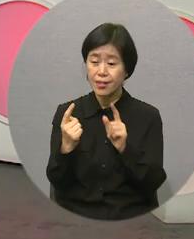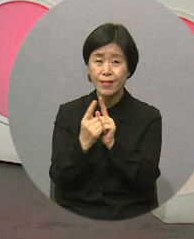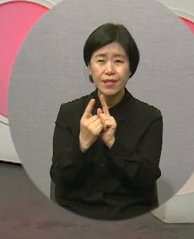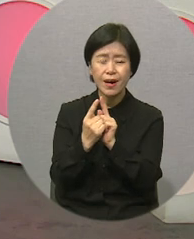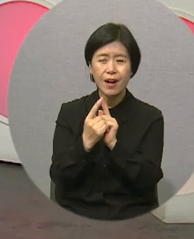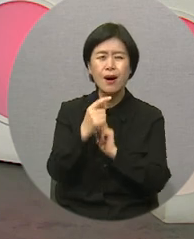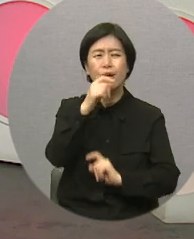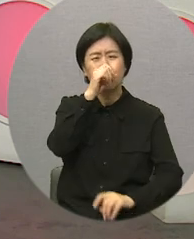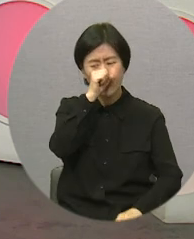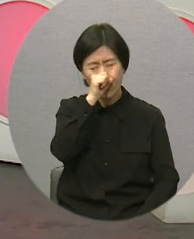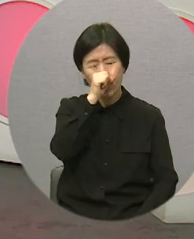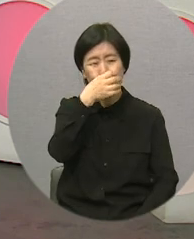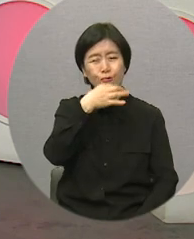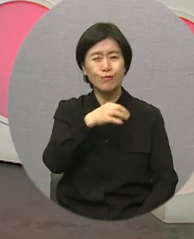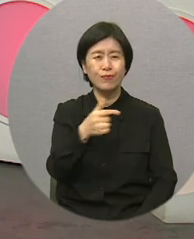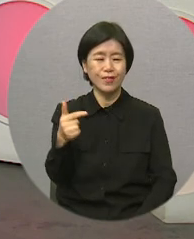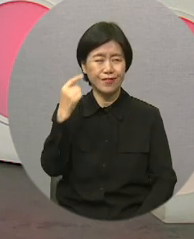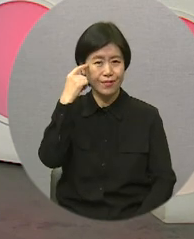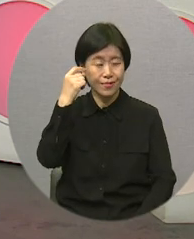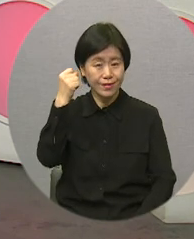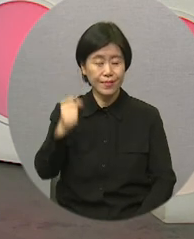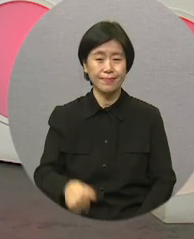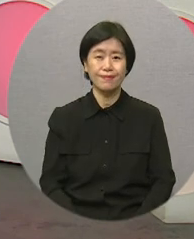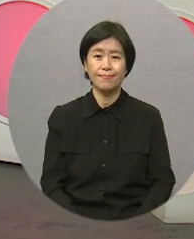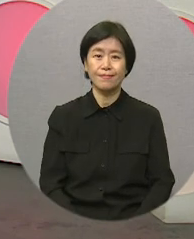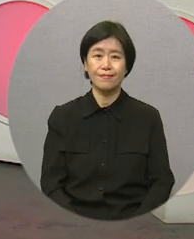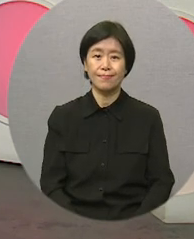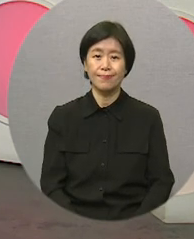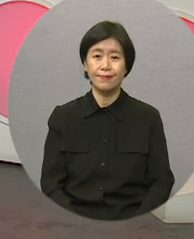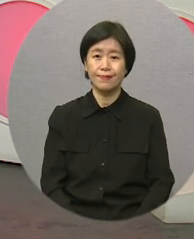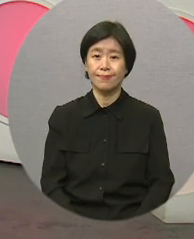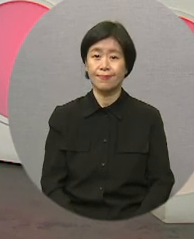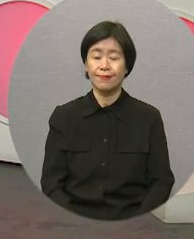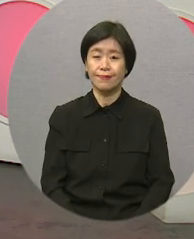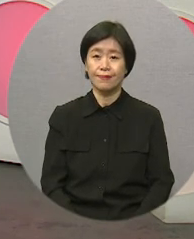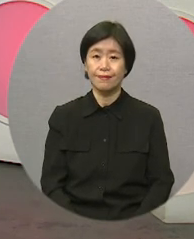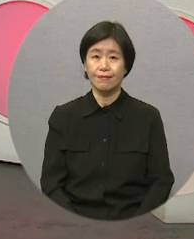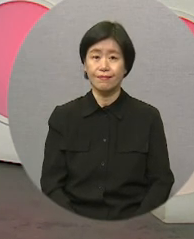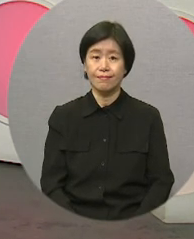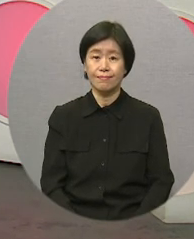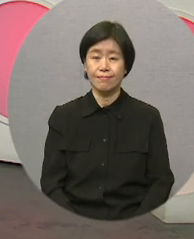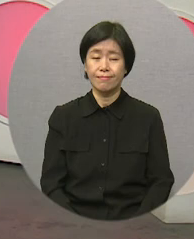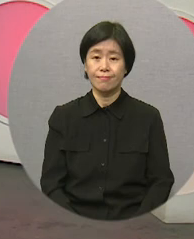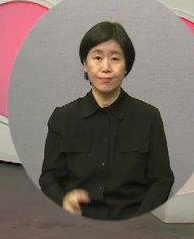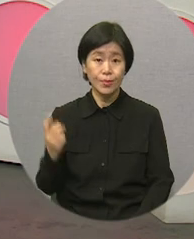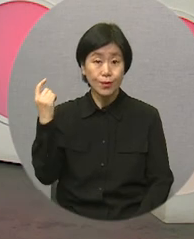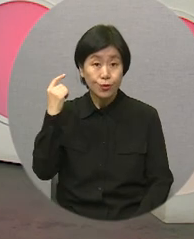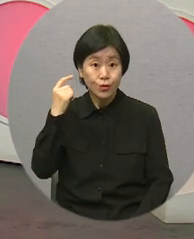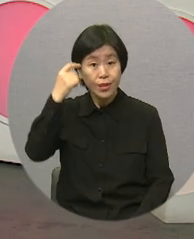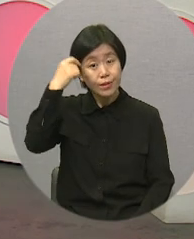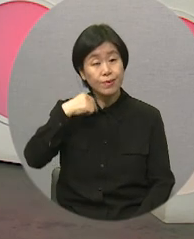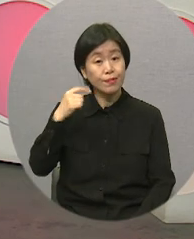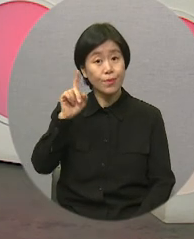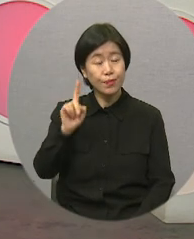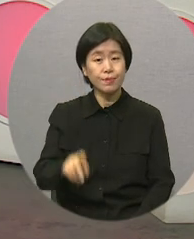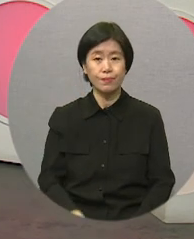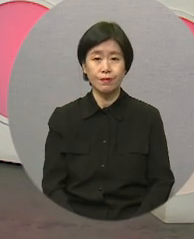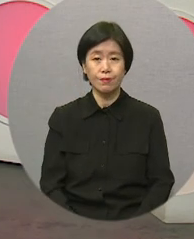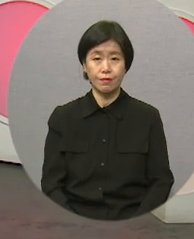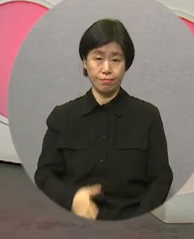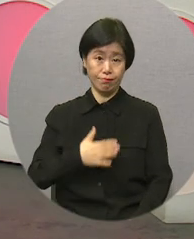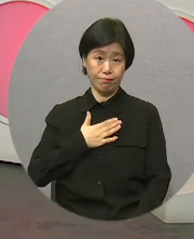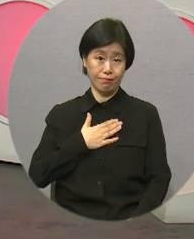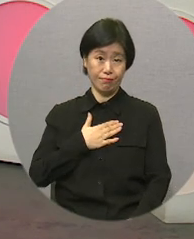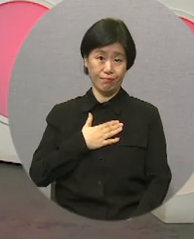괜찮을지도 모른다는 생각이 들었습니다. 네, 이거 어떻게 느끼셨나요? 근데 우리